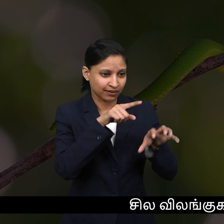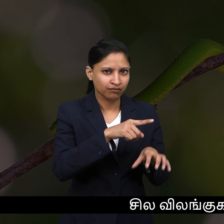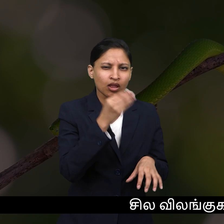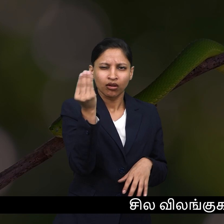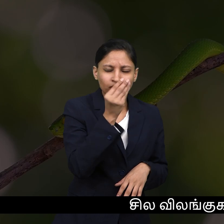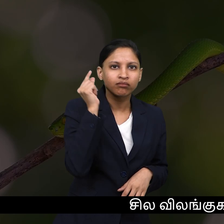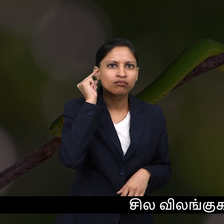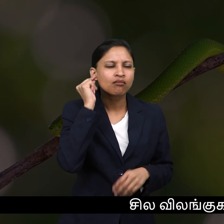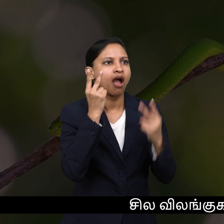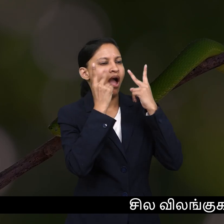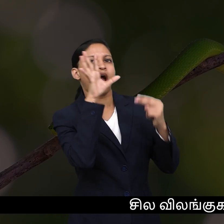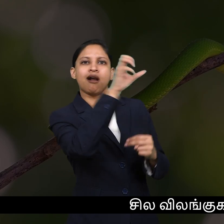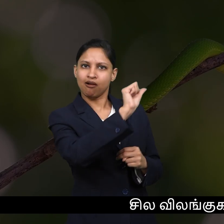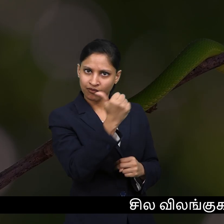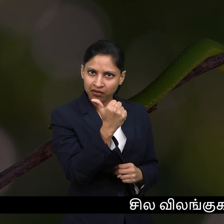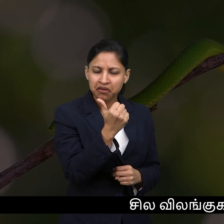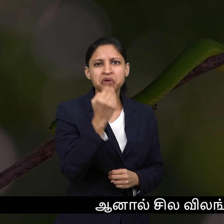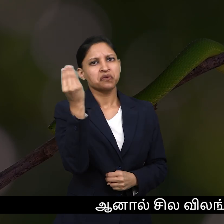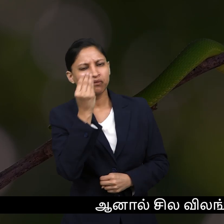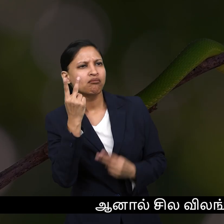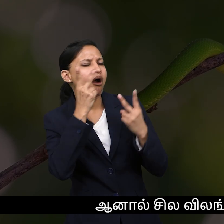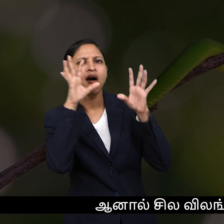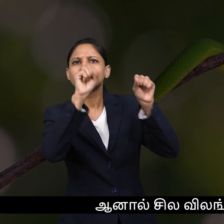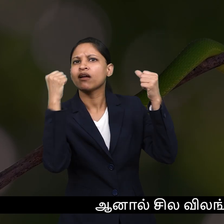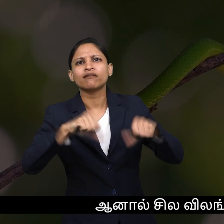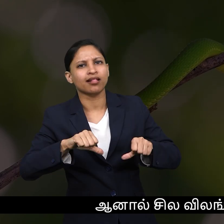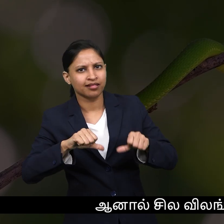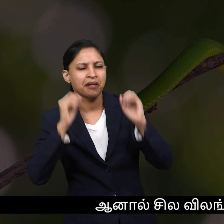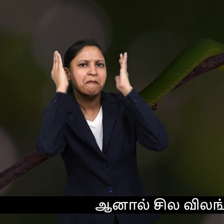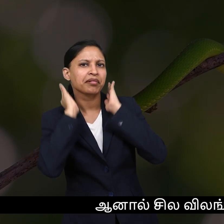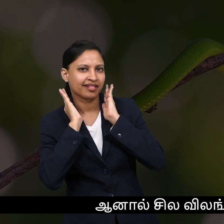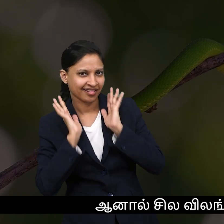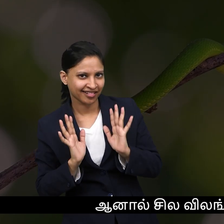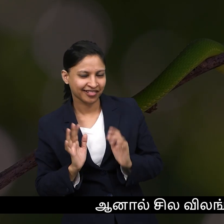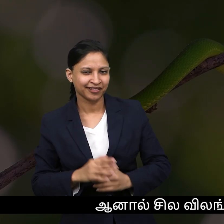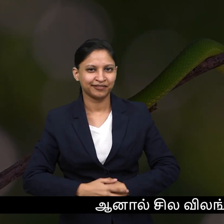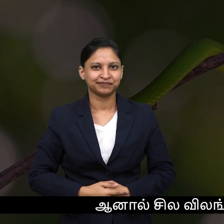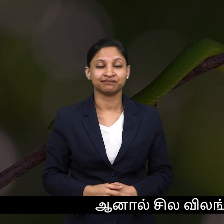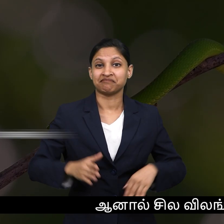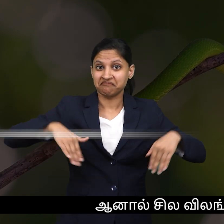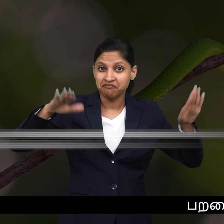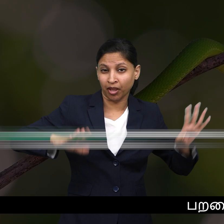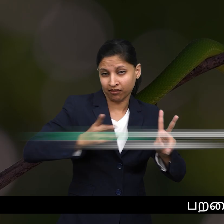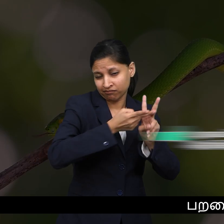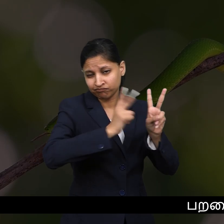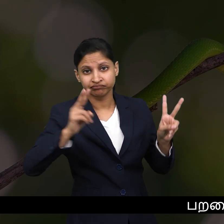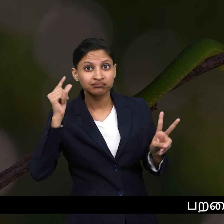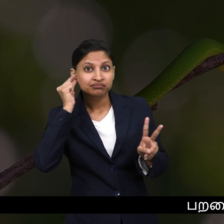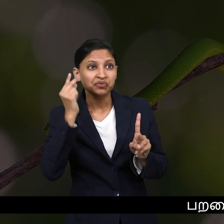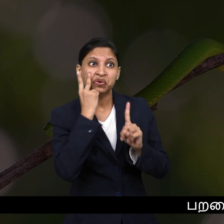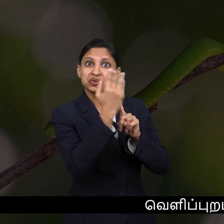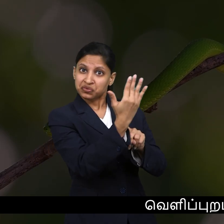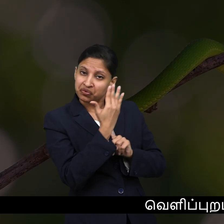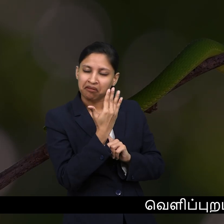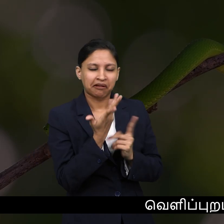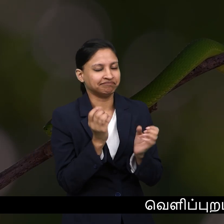சில விலங்குகளின் காதுகள் தெரியும், ஆனால் சில விலங்குகளின் காதுகள் தெரியாது. பறவையின்